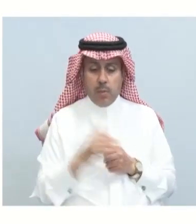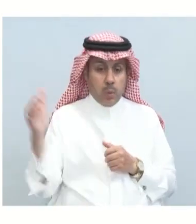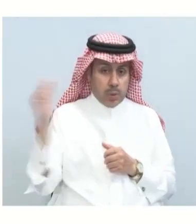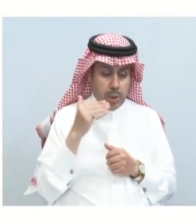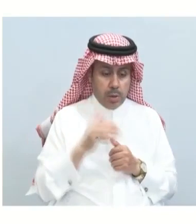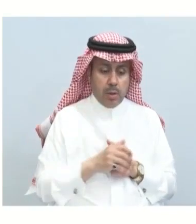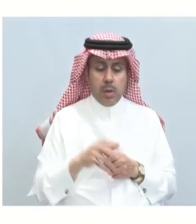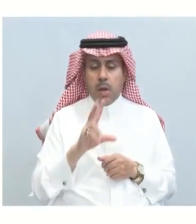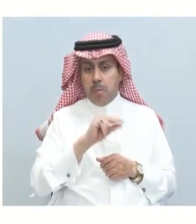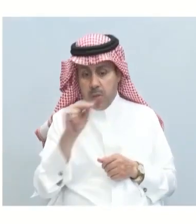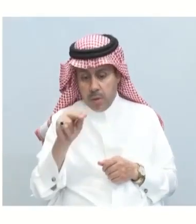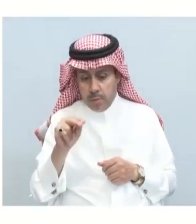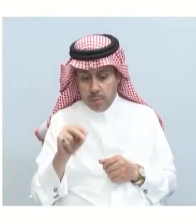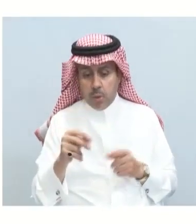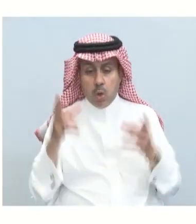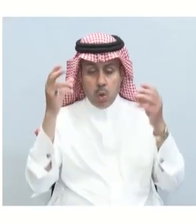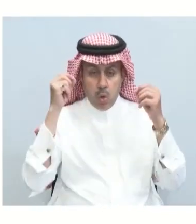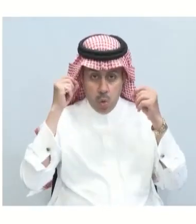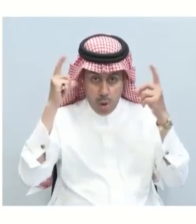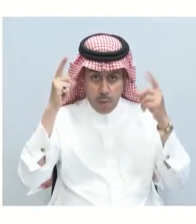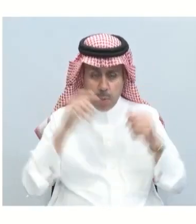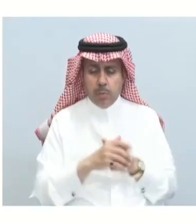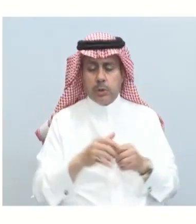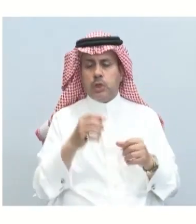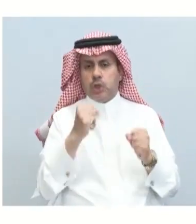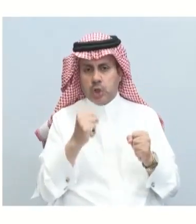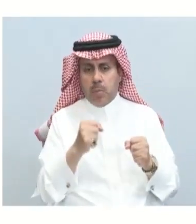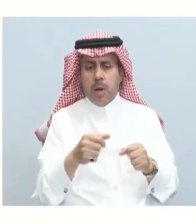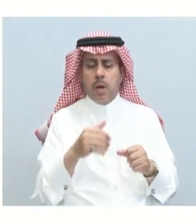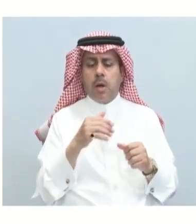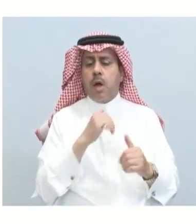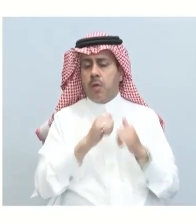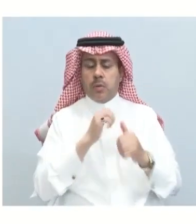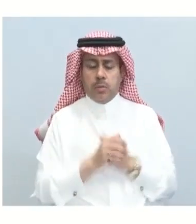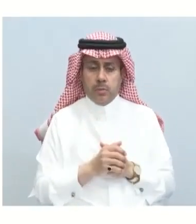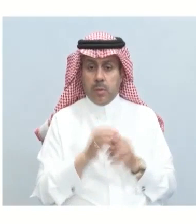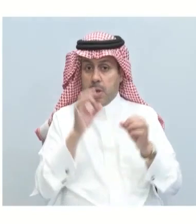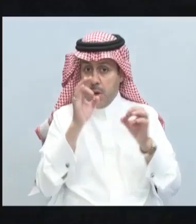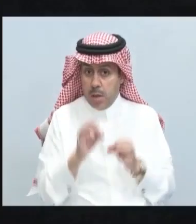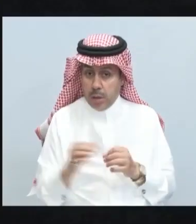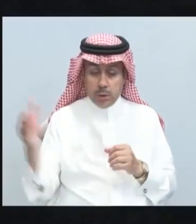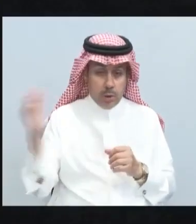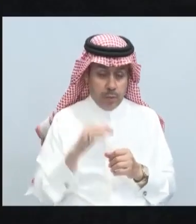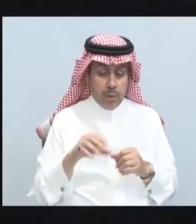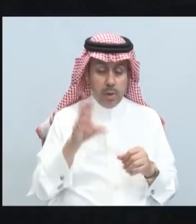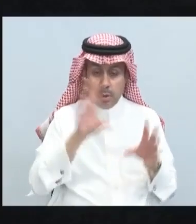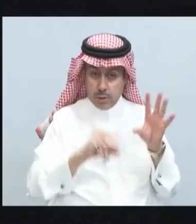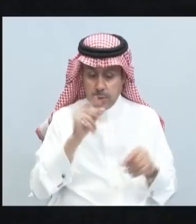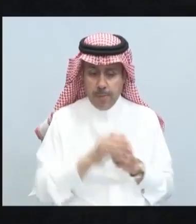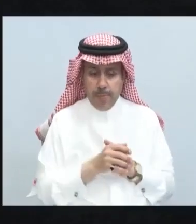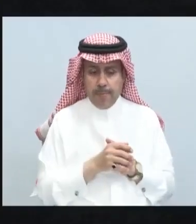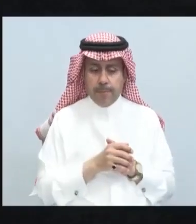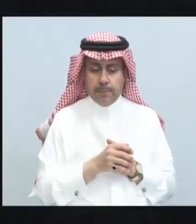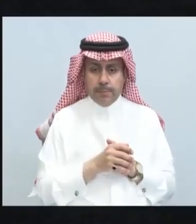ضروب ليعلمهم عجزهم عن جميع طرق ذلك فهو ايات ترد في هذا في قصه وهذا في قصه وهذا في